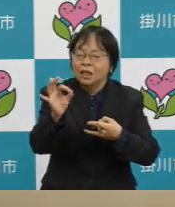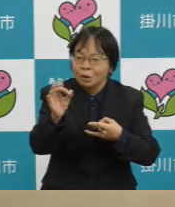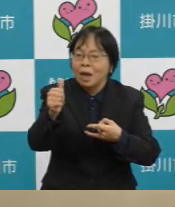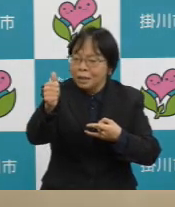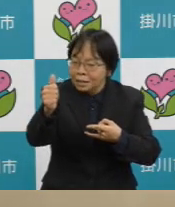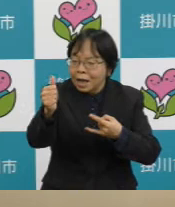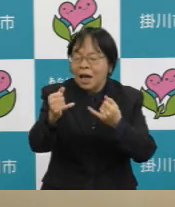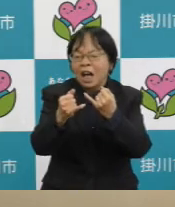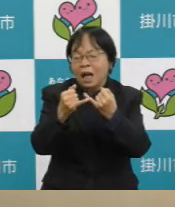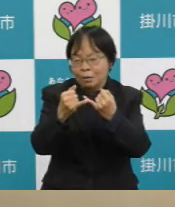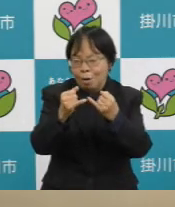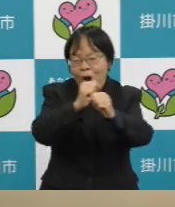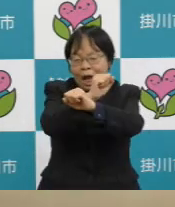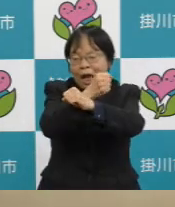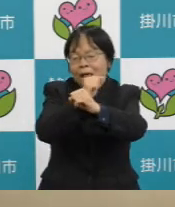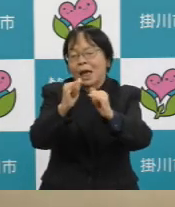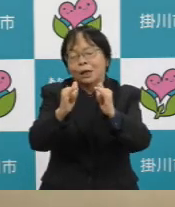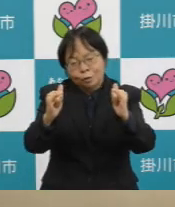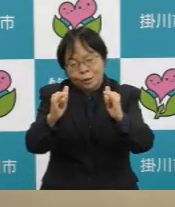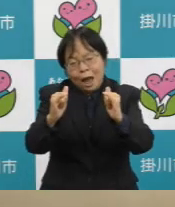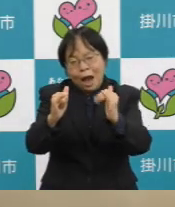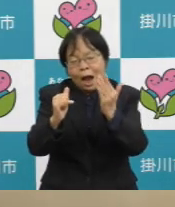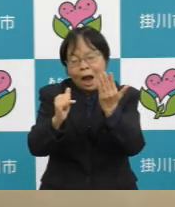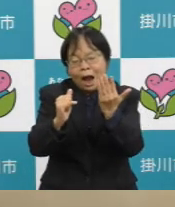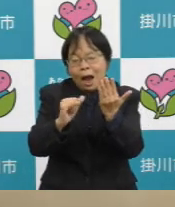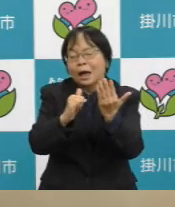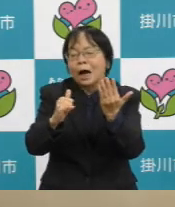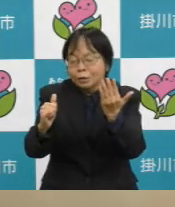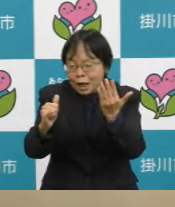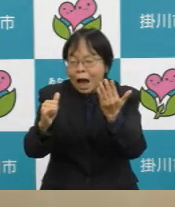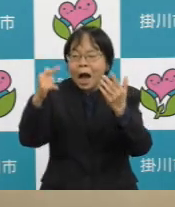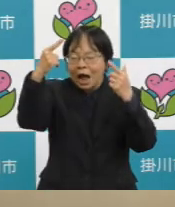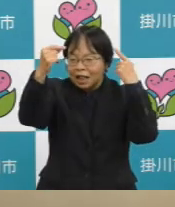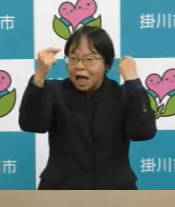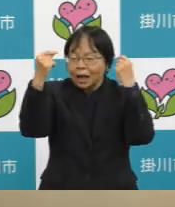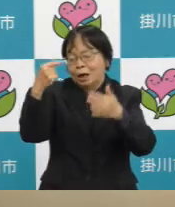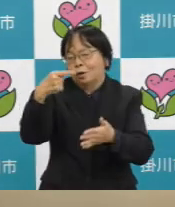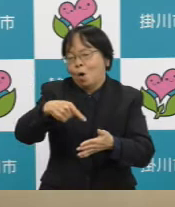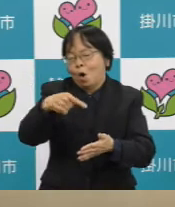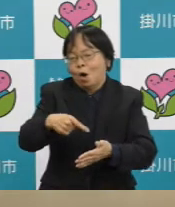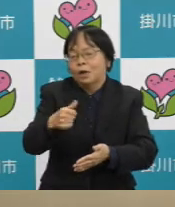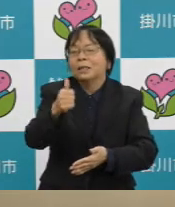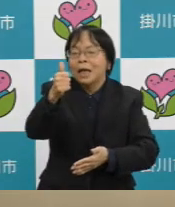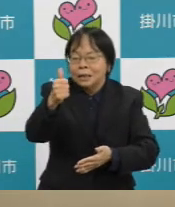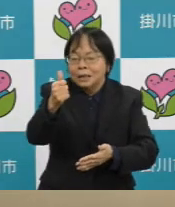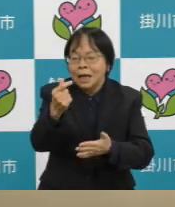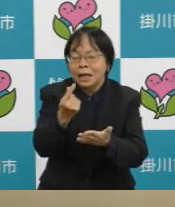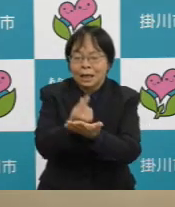研究者といいますか、学者といいますか、大学の先生に参画人として、